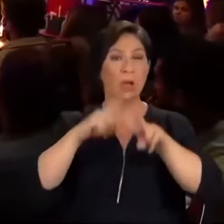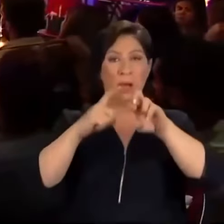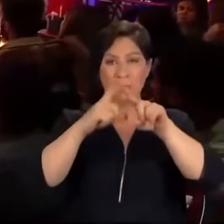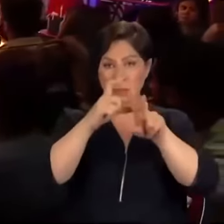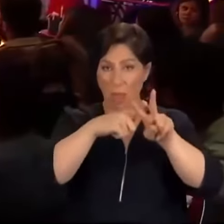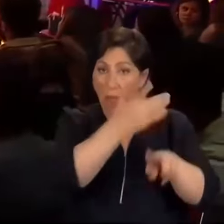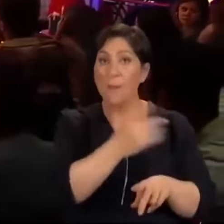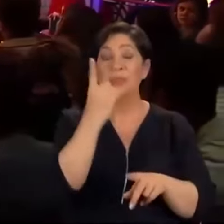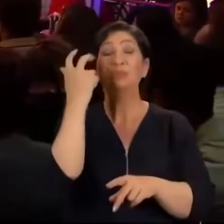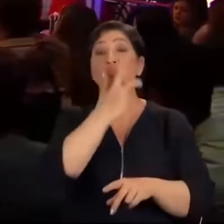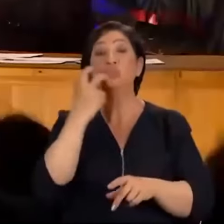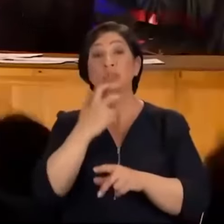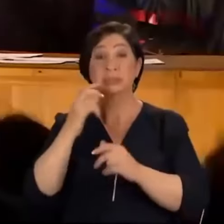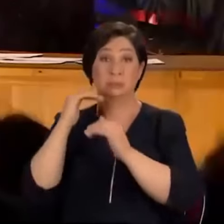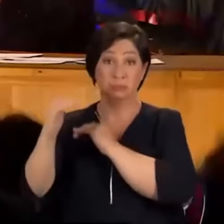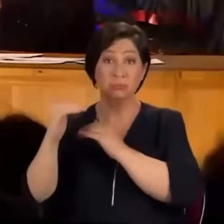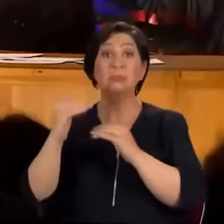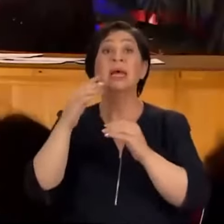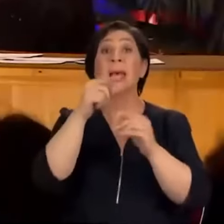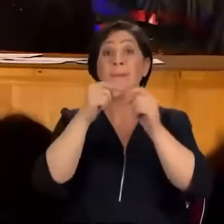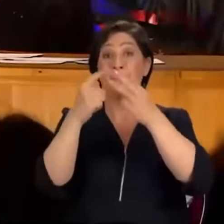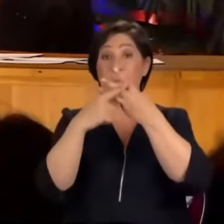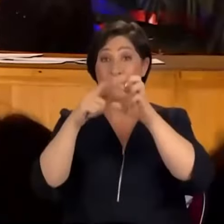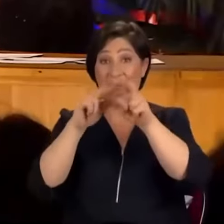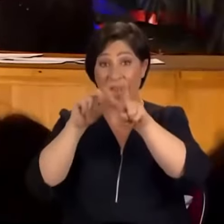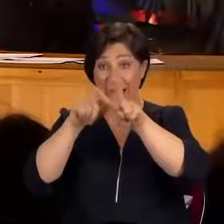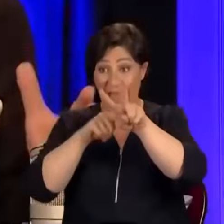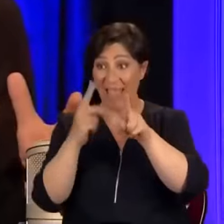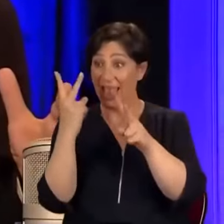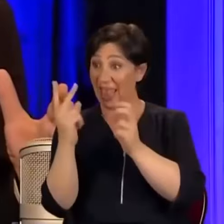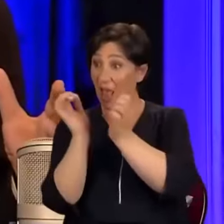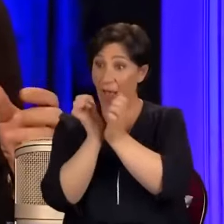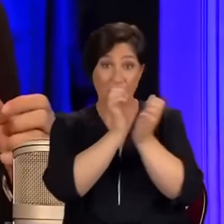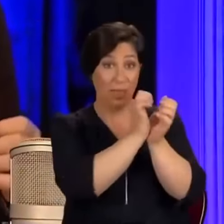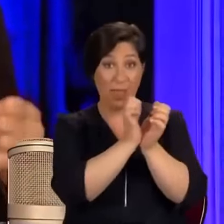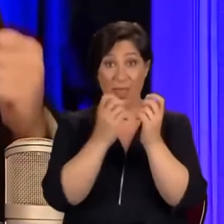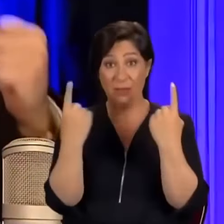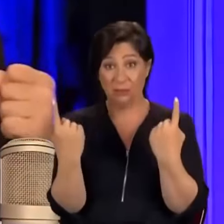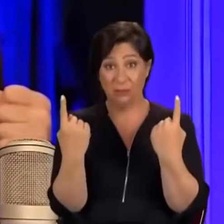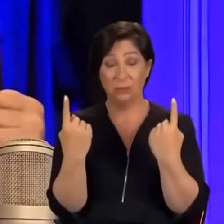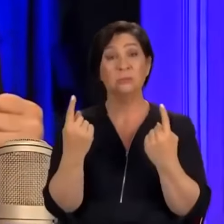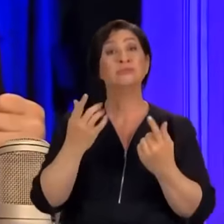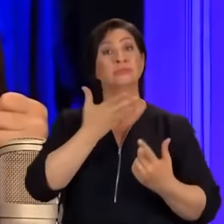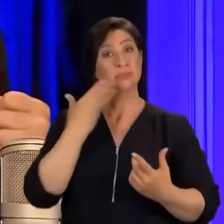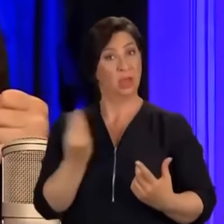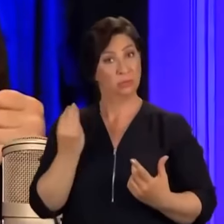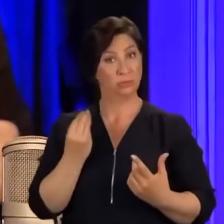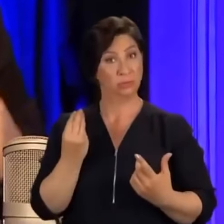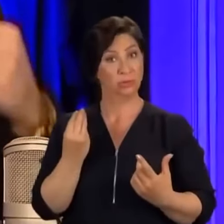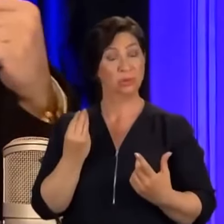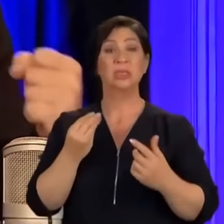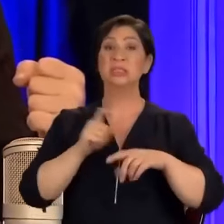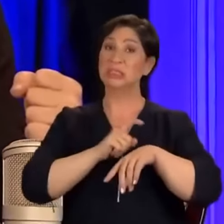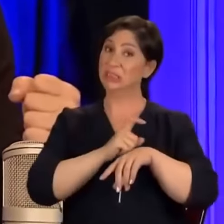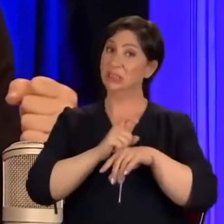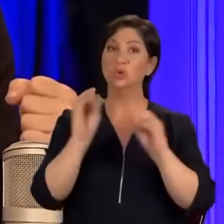birisi müzik camiasından ve hakikaten iki iki aile sahibi Bıçkın